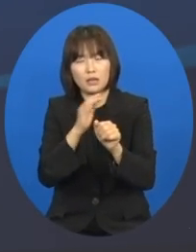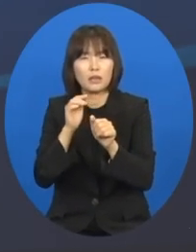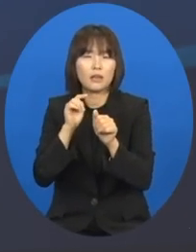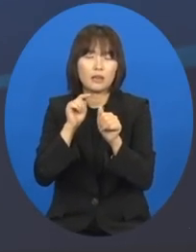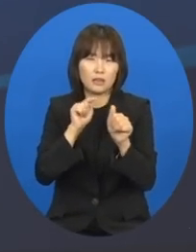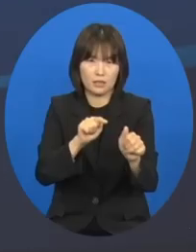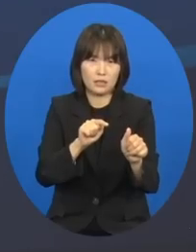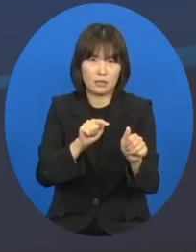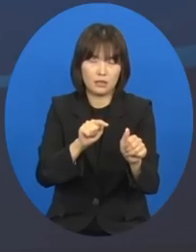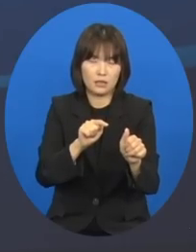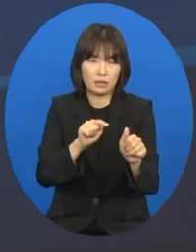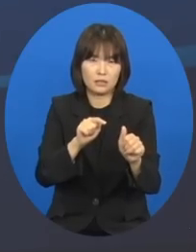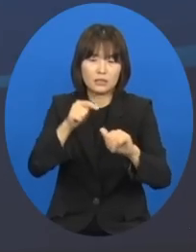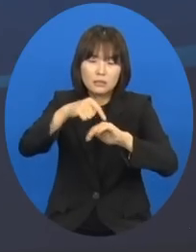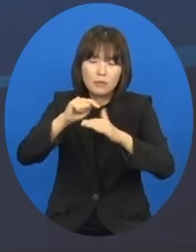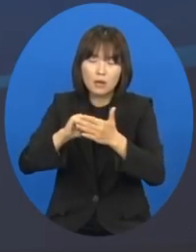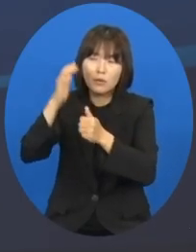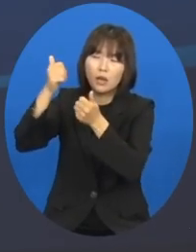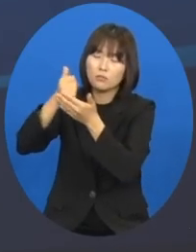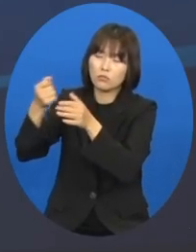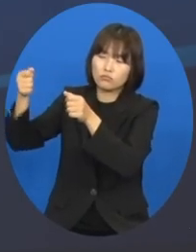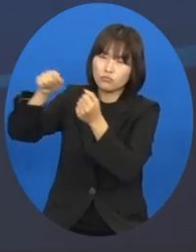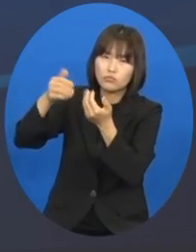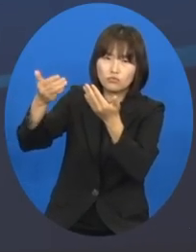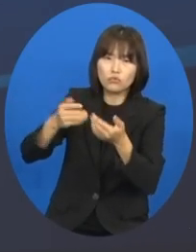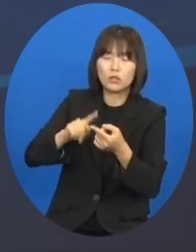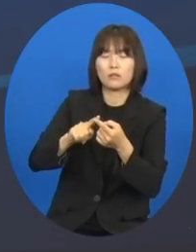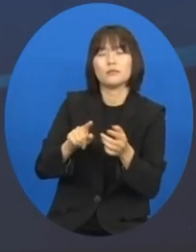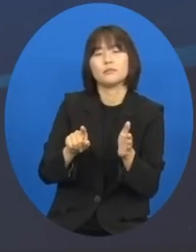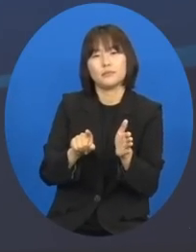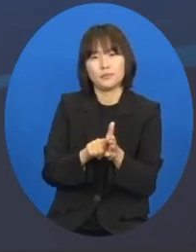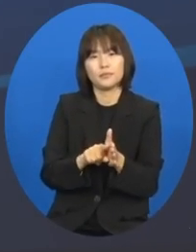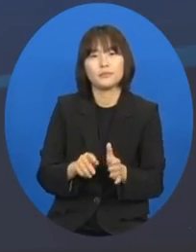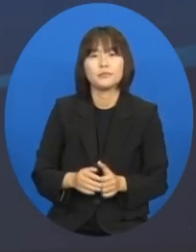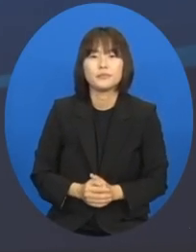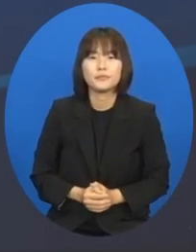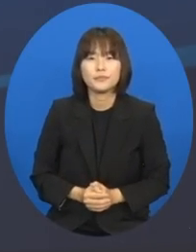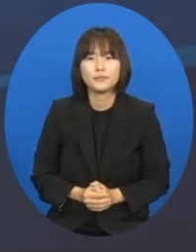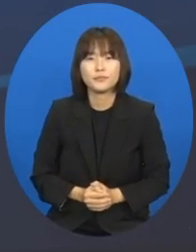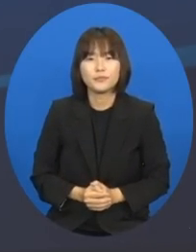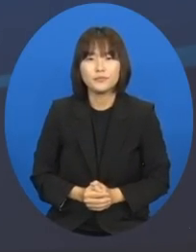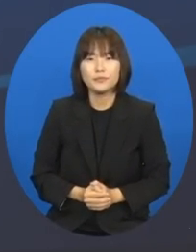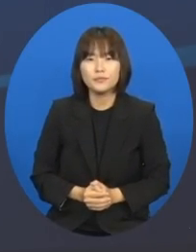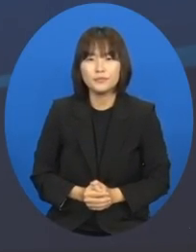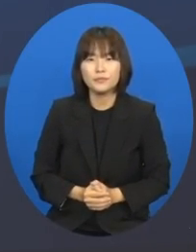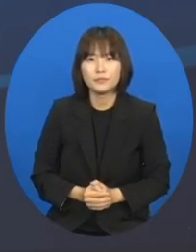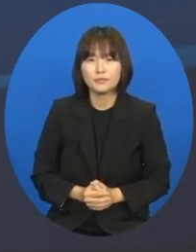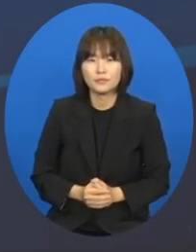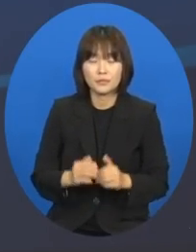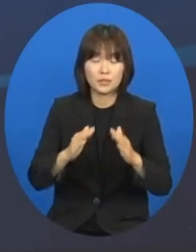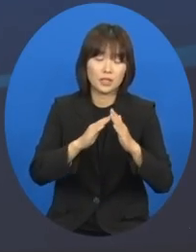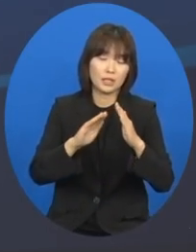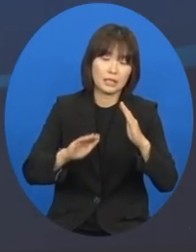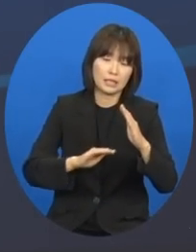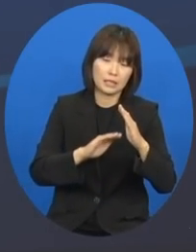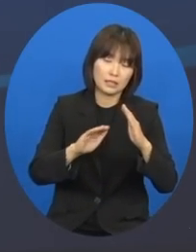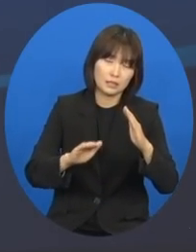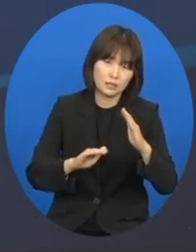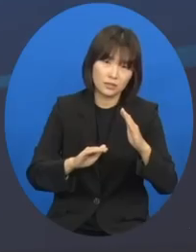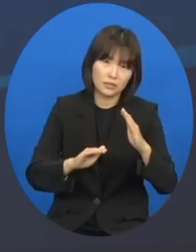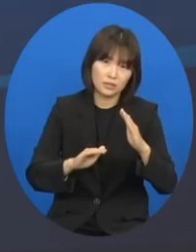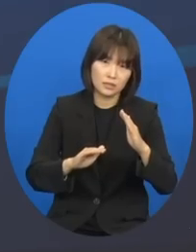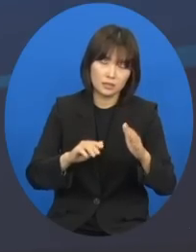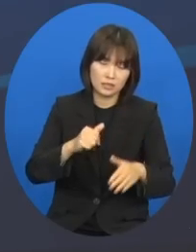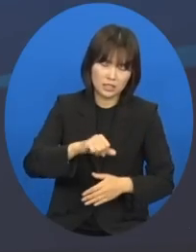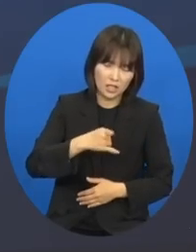주시는 줄로 믿습니다 여러분 가정에서 그래서 자식은 그렇게 문제를 일으키고